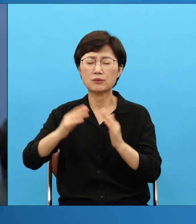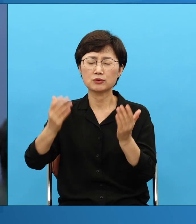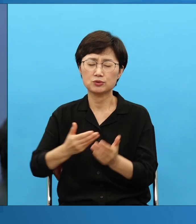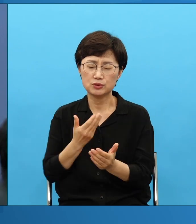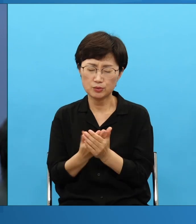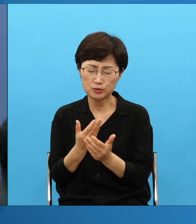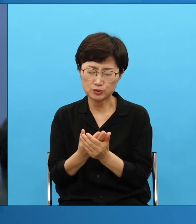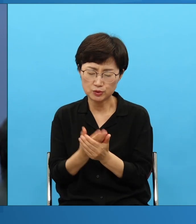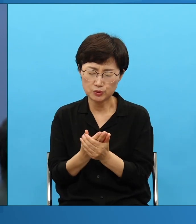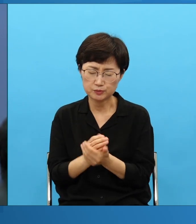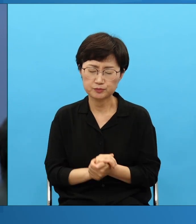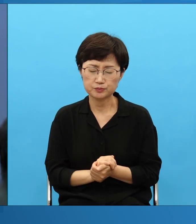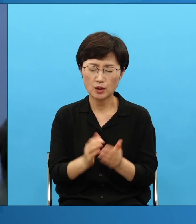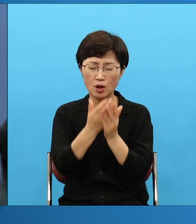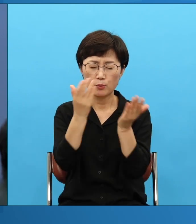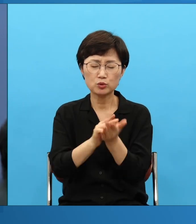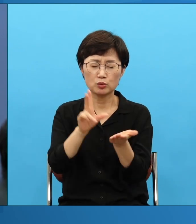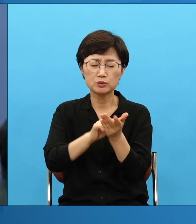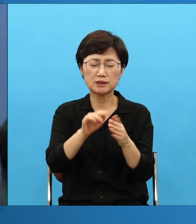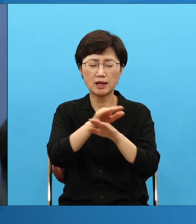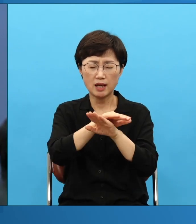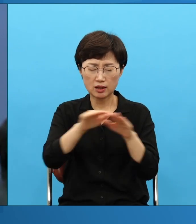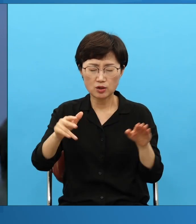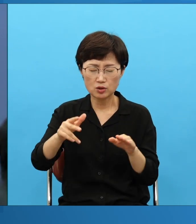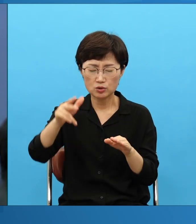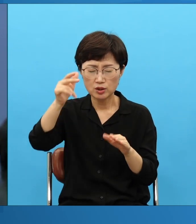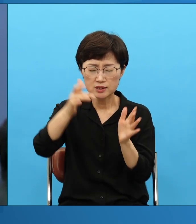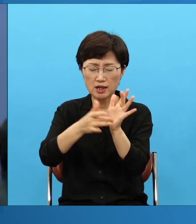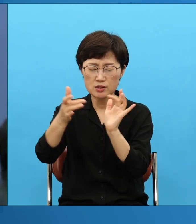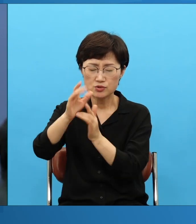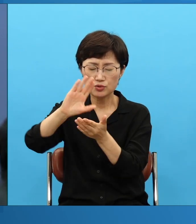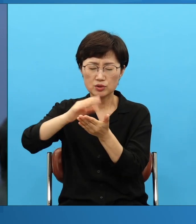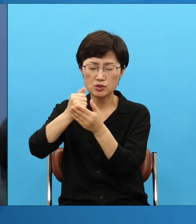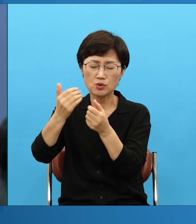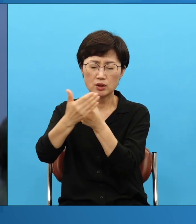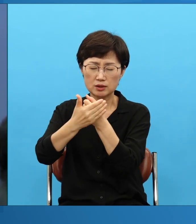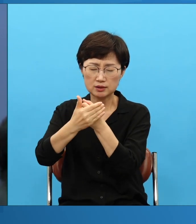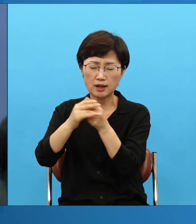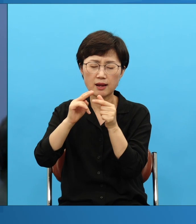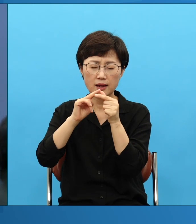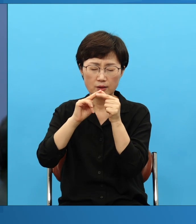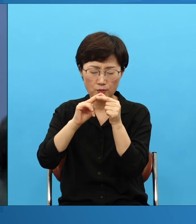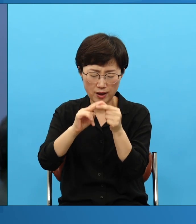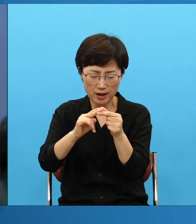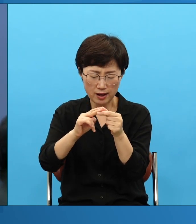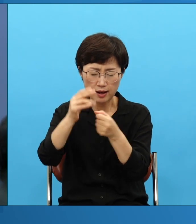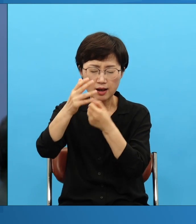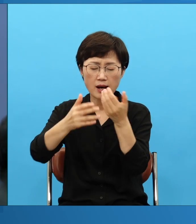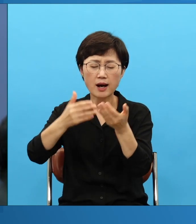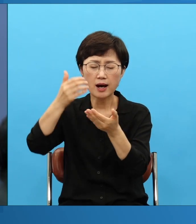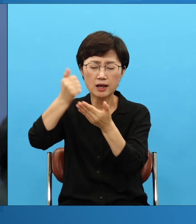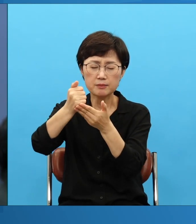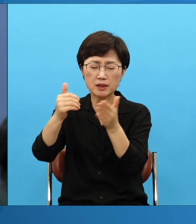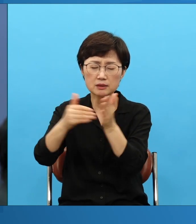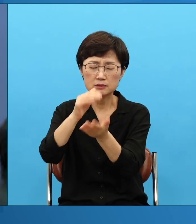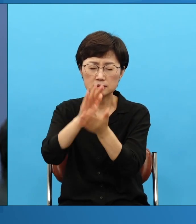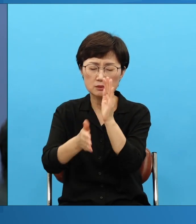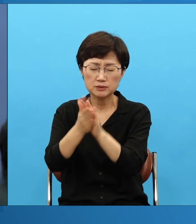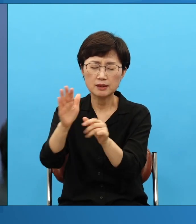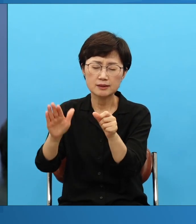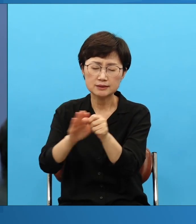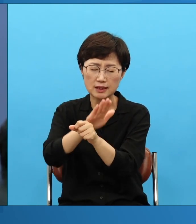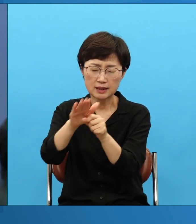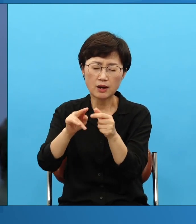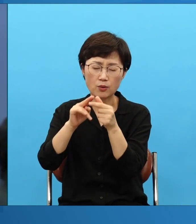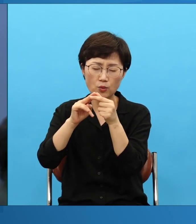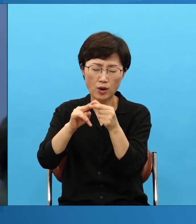the world. 모든 문제 해결자이신 예수 그리스도의 은혜와 Now by the grace of our Lord Jesus Christ, who is the answer to all 하나님의 problems, 무한하신 사랑하심과 and the